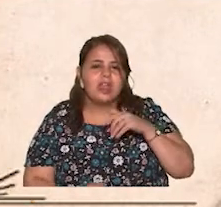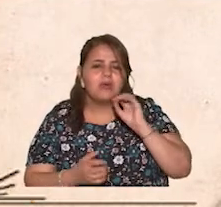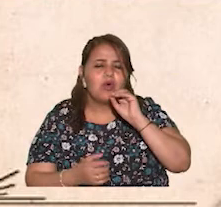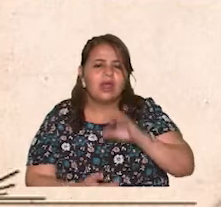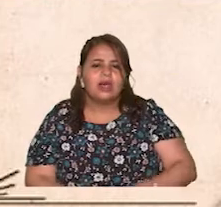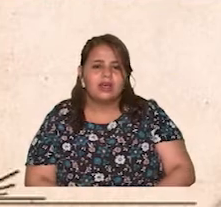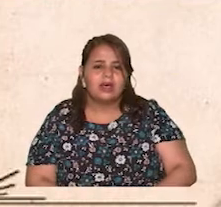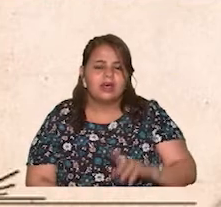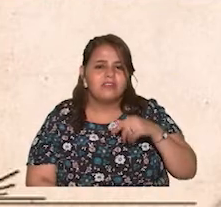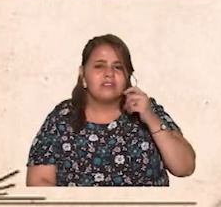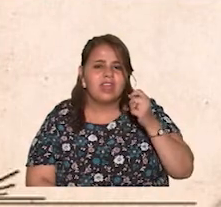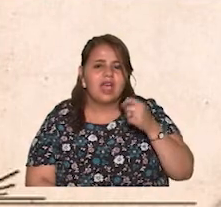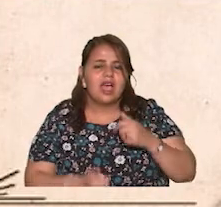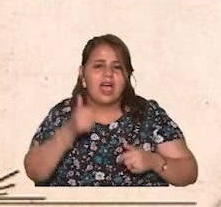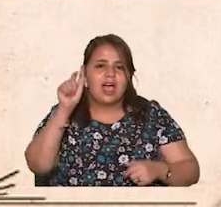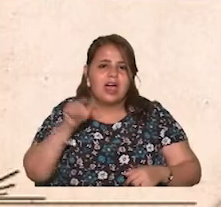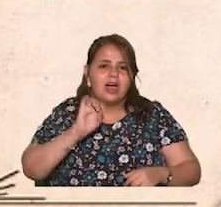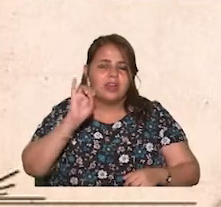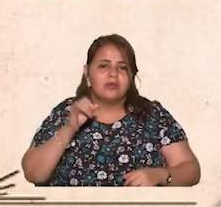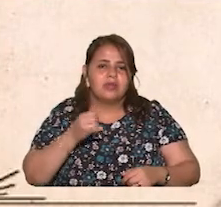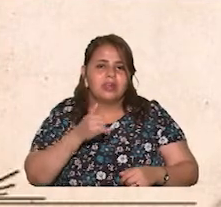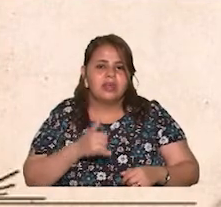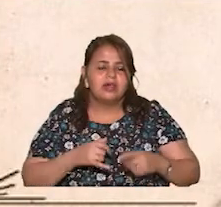الكلام أرمية، قال له ما أقدرش. قال له لا تقل إني ولد.